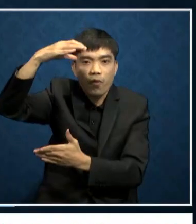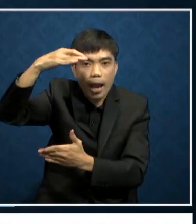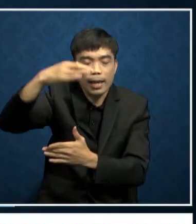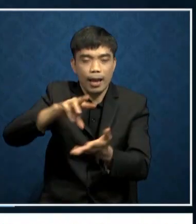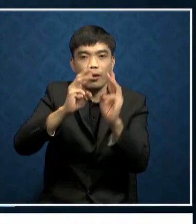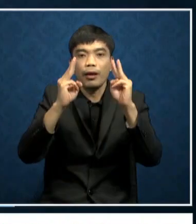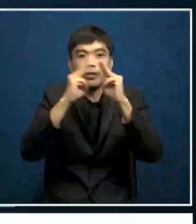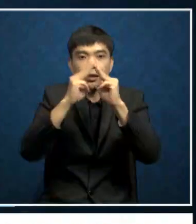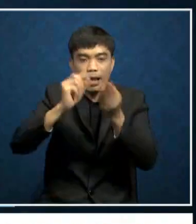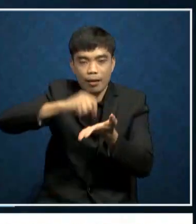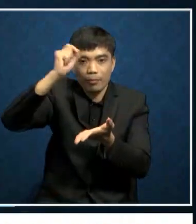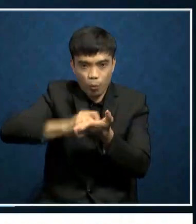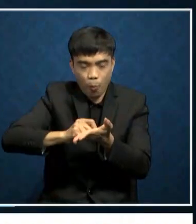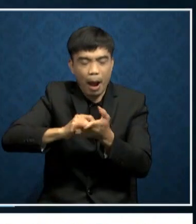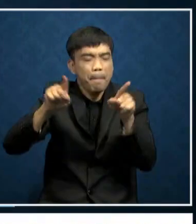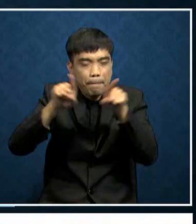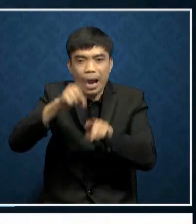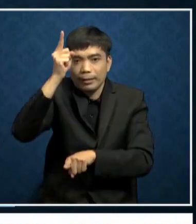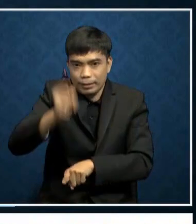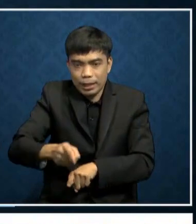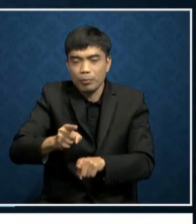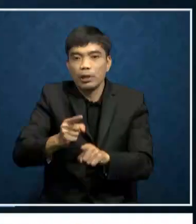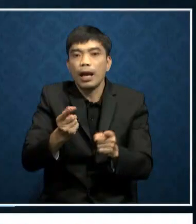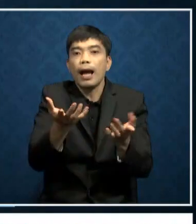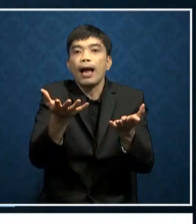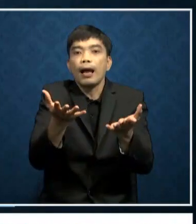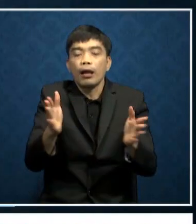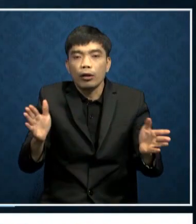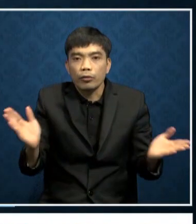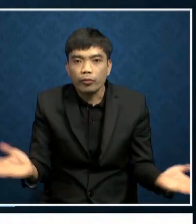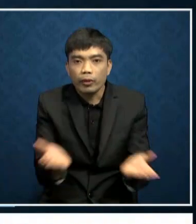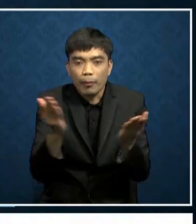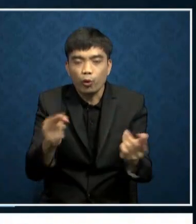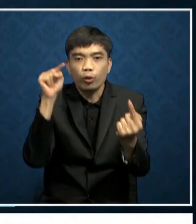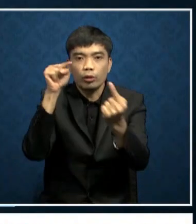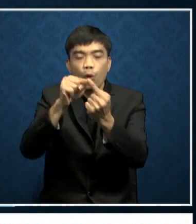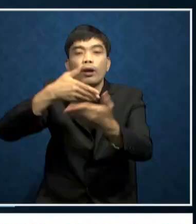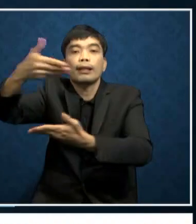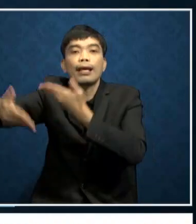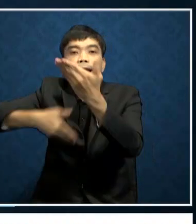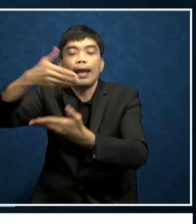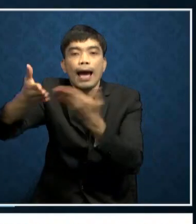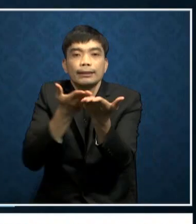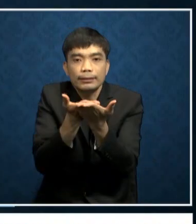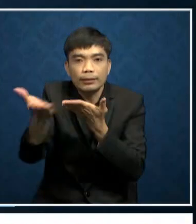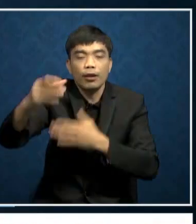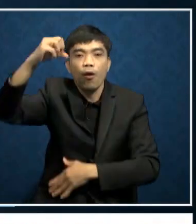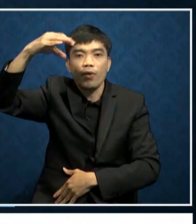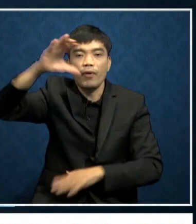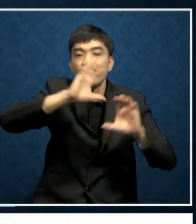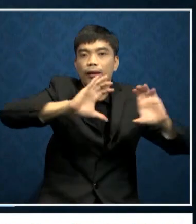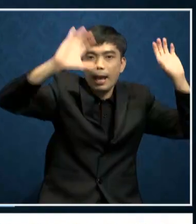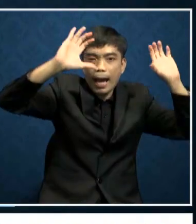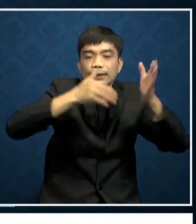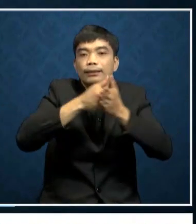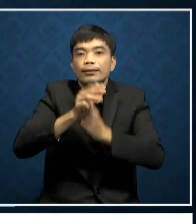ซื้อไฟเสมือนจริงนะครับเพื่อรองรับการส่งเสริมการซื้อไฟฟ้าตลาดพลังงานสีเขียวตามนโยบายรัฐให้สอดคล้อง